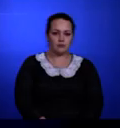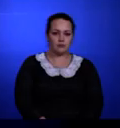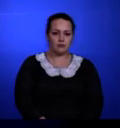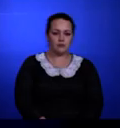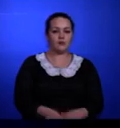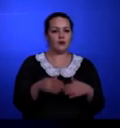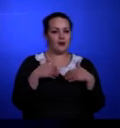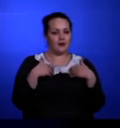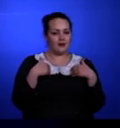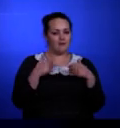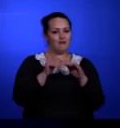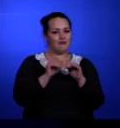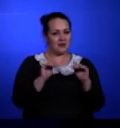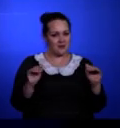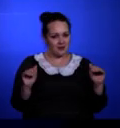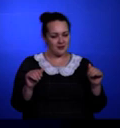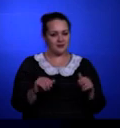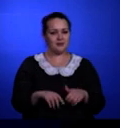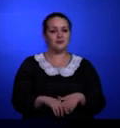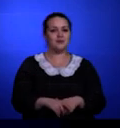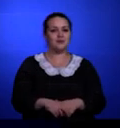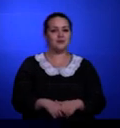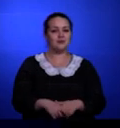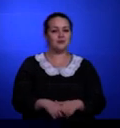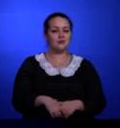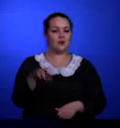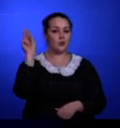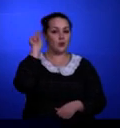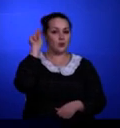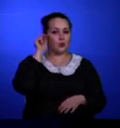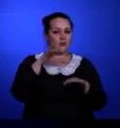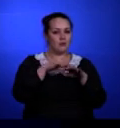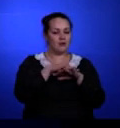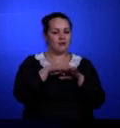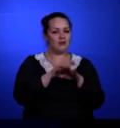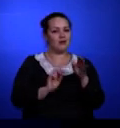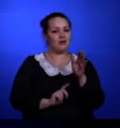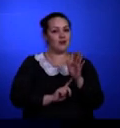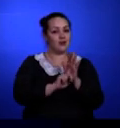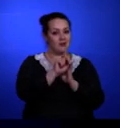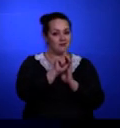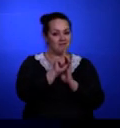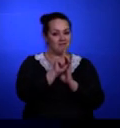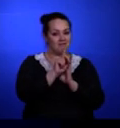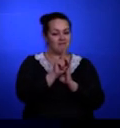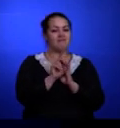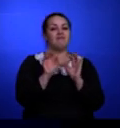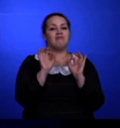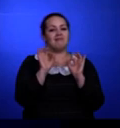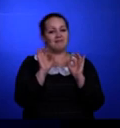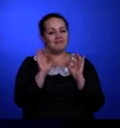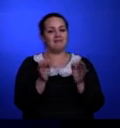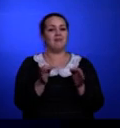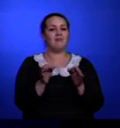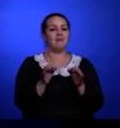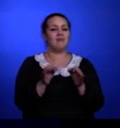здравствуйте ребята урок математики мы начинаем конечно вы угадали